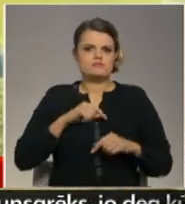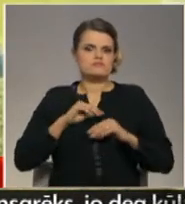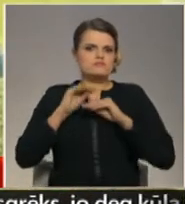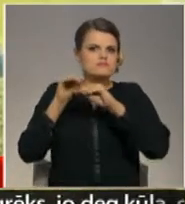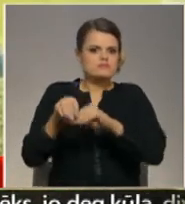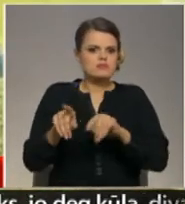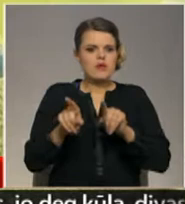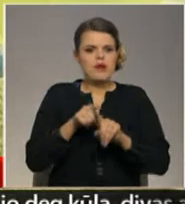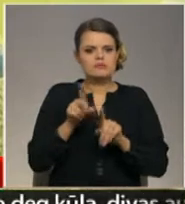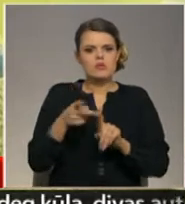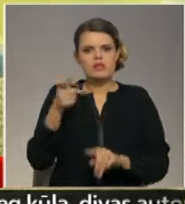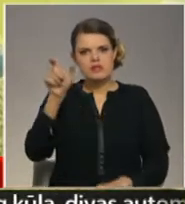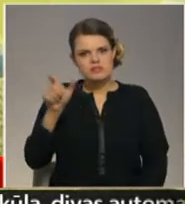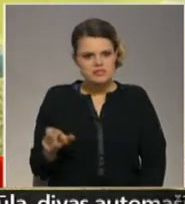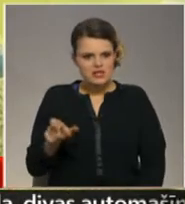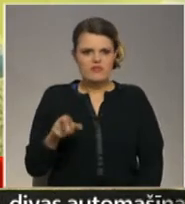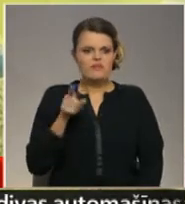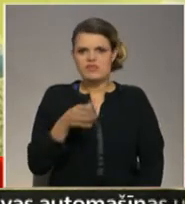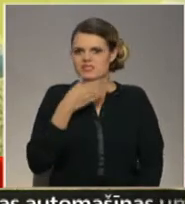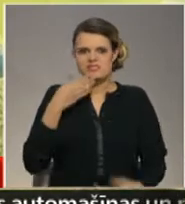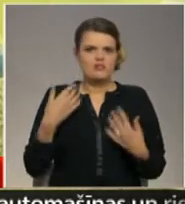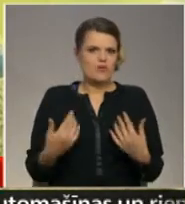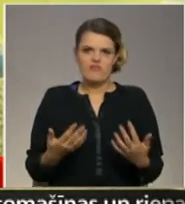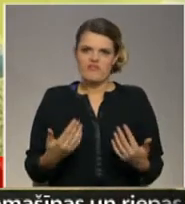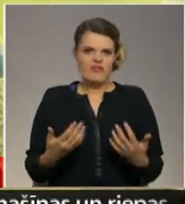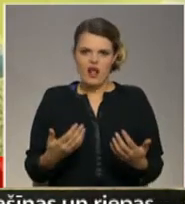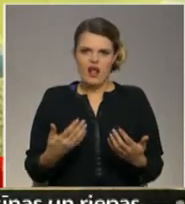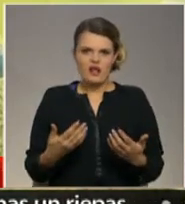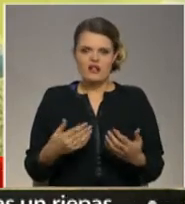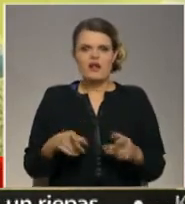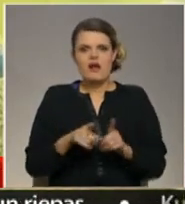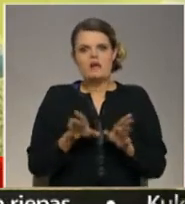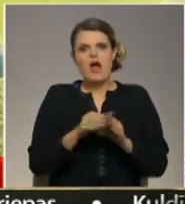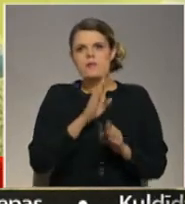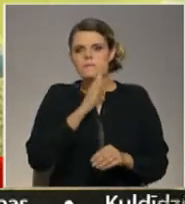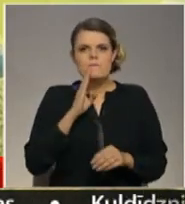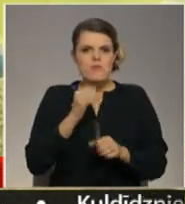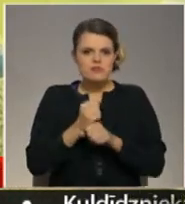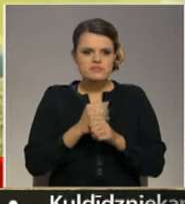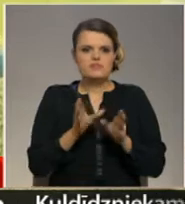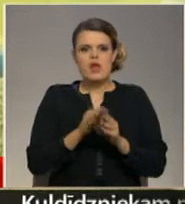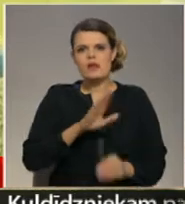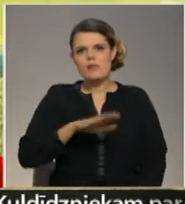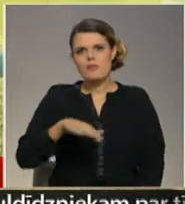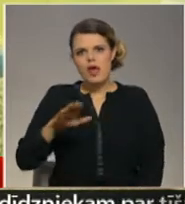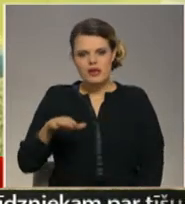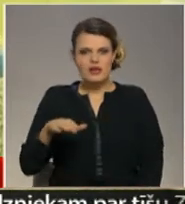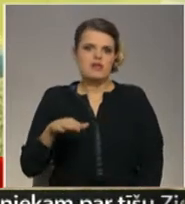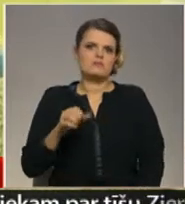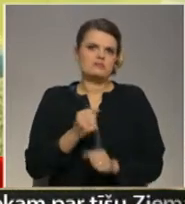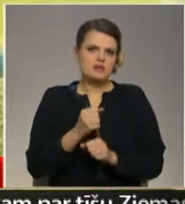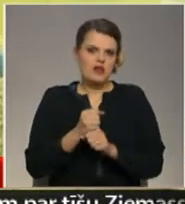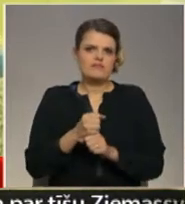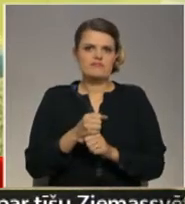ādā. Jā, un tas nav nemaz tik viegli. Gan ar mamām strādāt, gan ar bērniem.